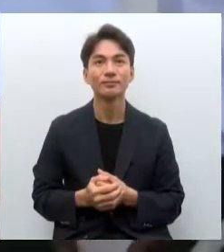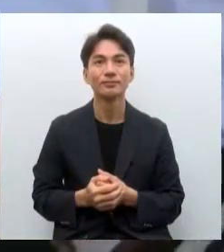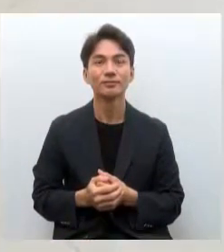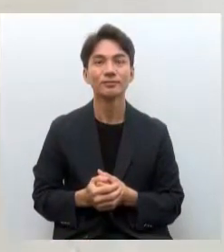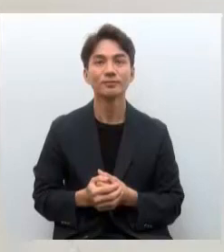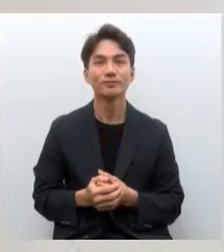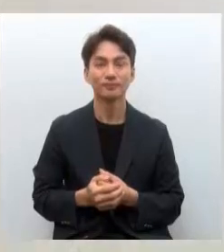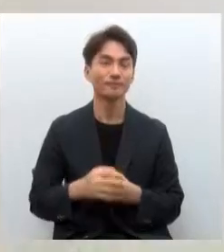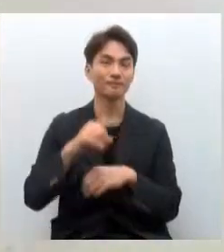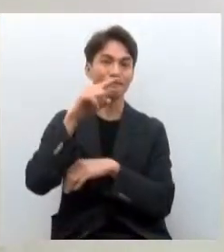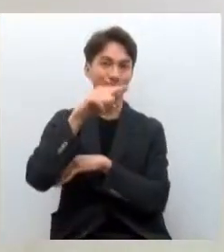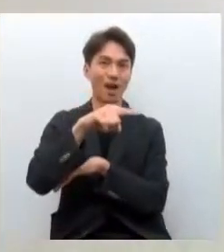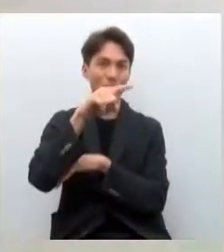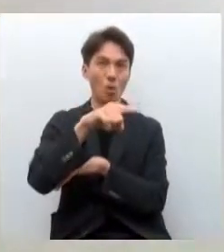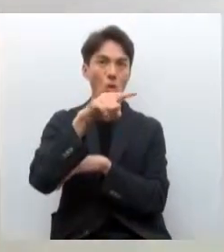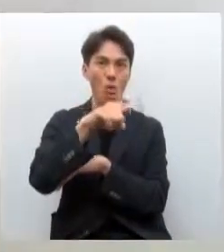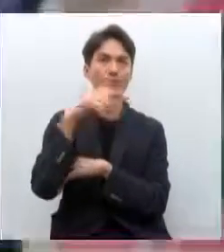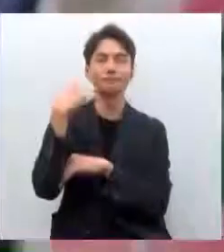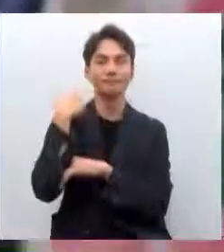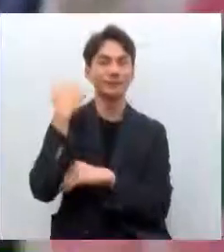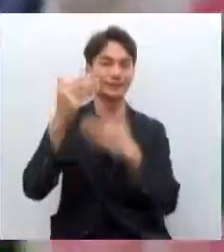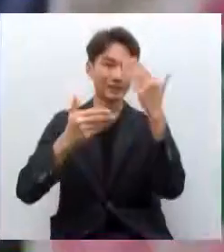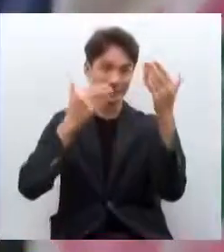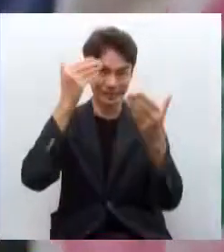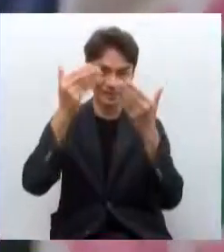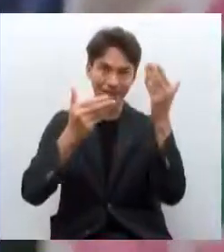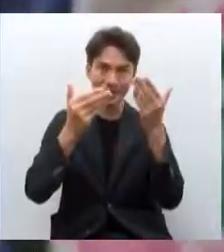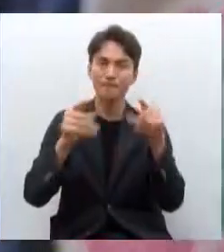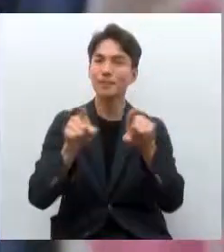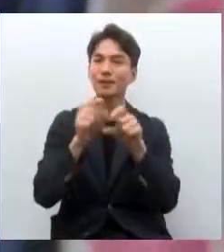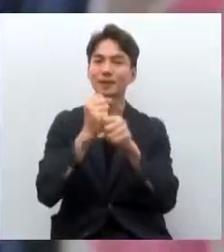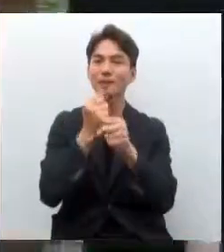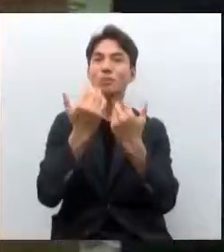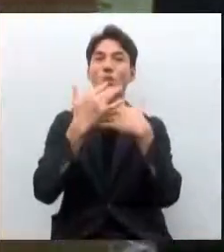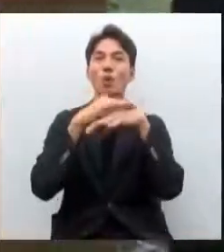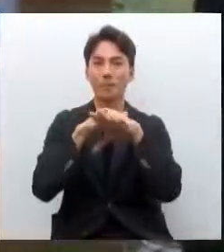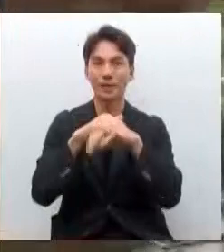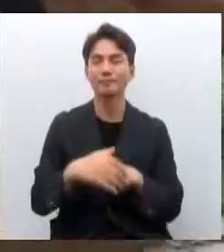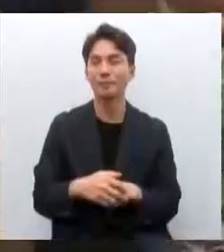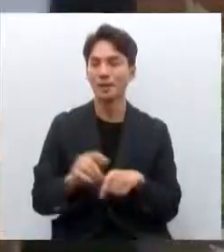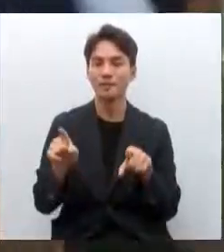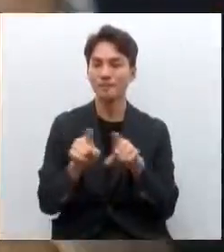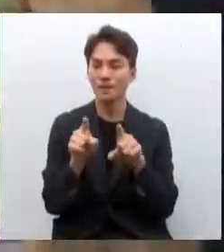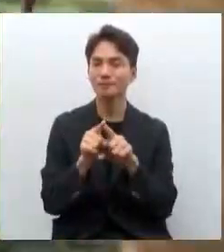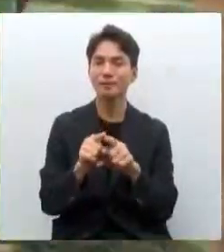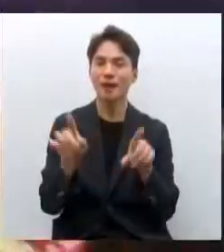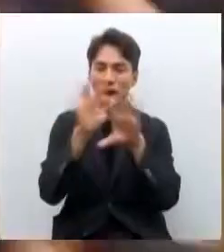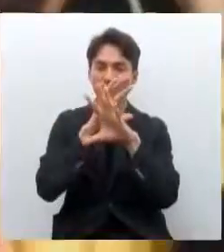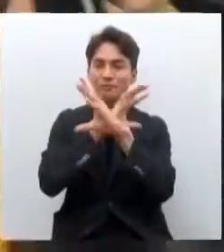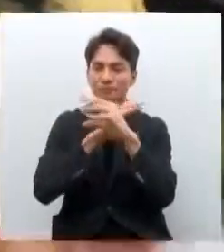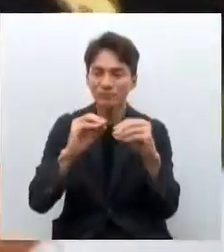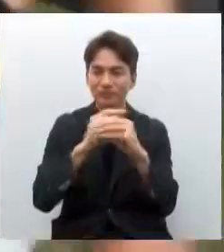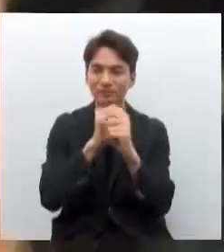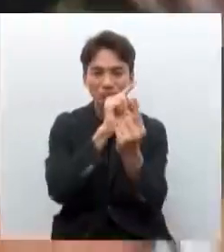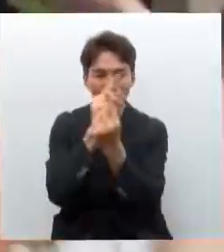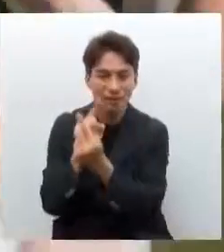เพราะตอนบ่ายก็จะเป็นกิจกรรมวอล์กแรลลี่ก็ให้เขาได้ทำกิจกรรมร่วมกันวันนี้เป็นวันสร้างความรู้จัก ขอไว้ครับขอไว้ครับเร็วครับ